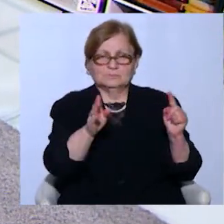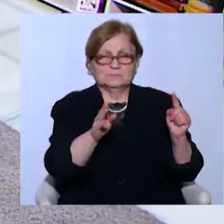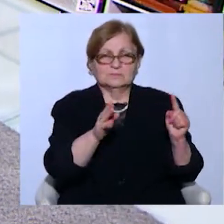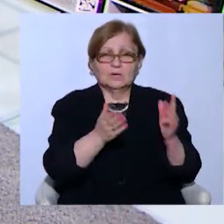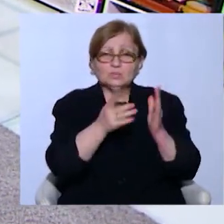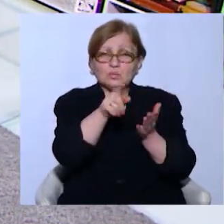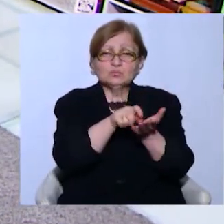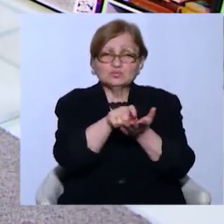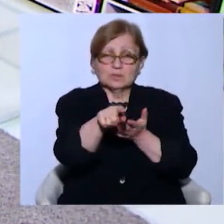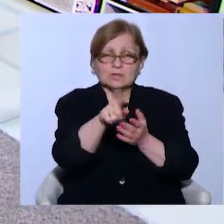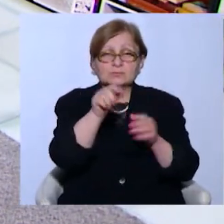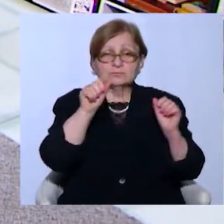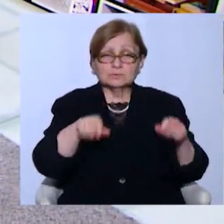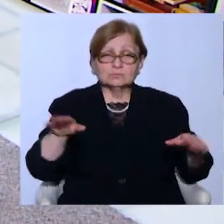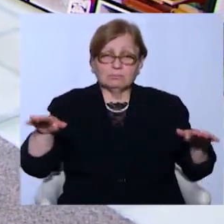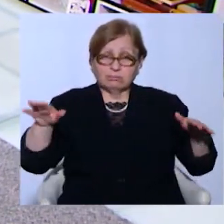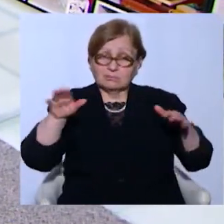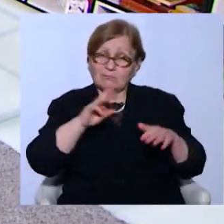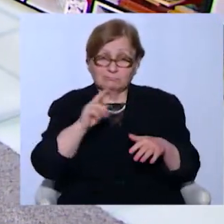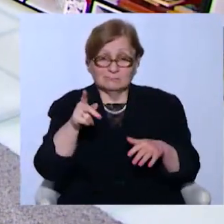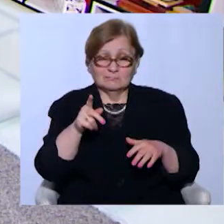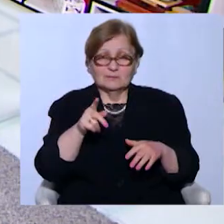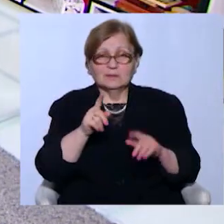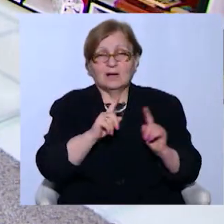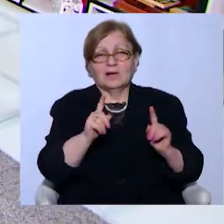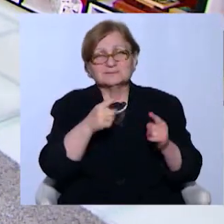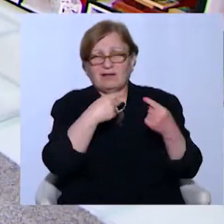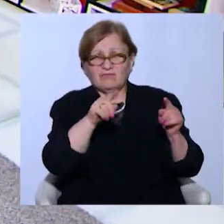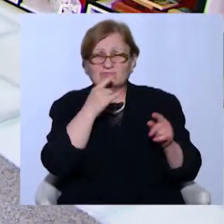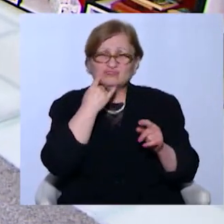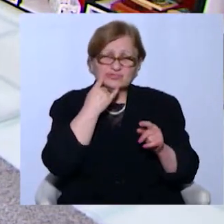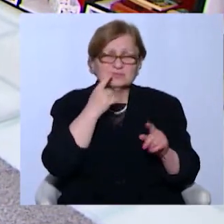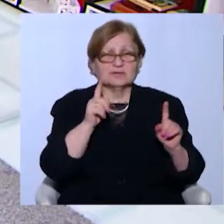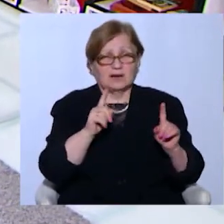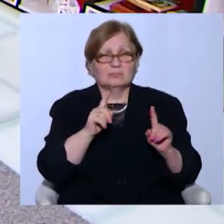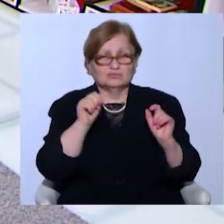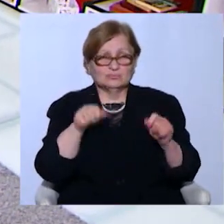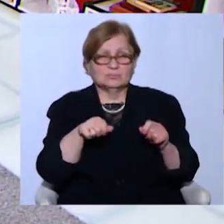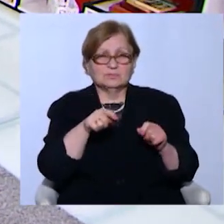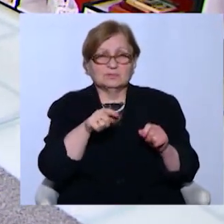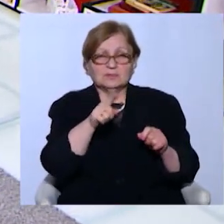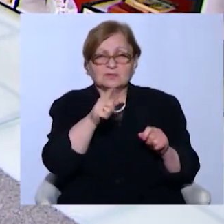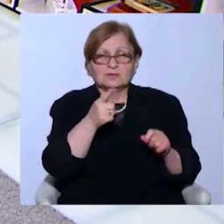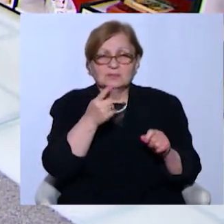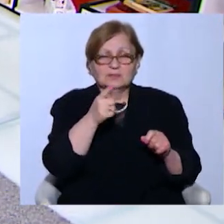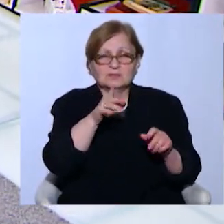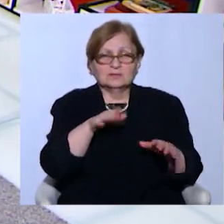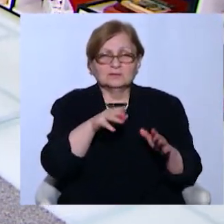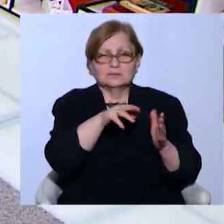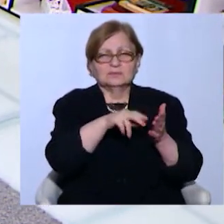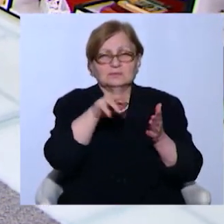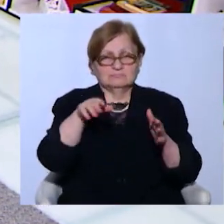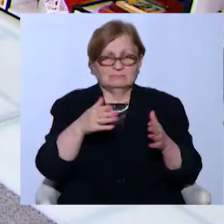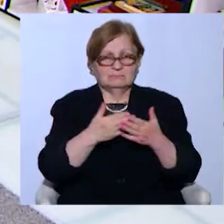რომ ვთქვათ ფრენა შეძლებოდა, ან რაიმე ისეთი არსება ყოფილიყო, რომელსაც ფრენა შეეძლებოდა, იგი რა თქმა უნდა უნდა